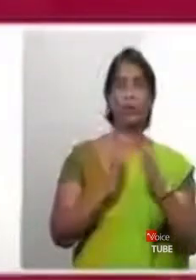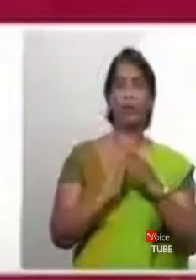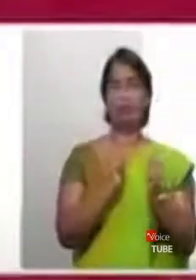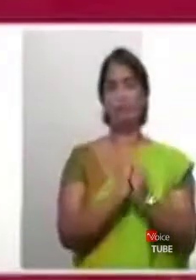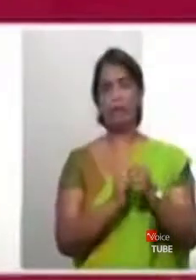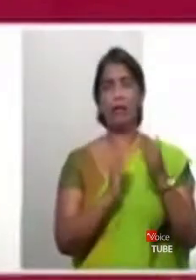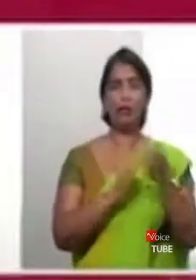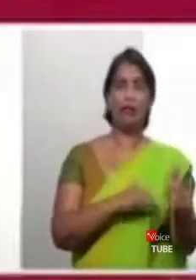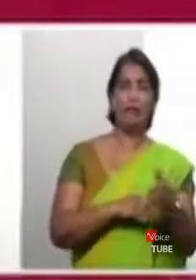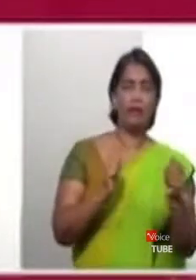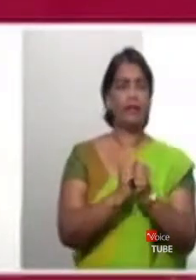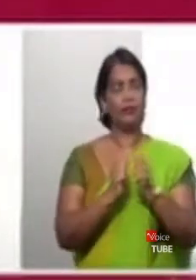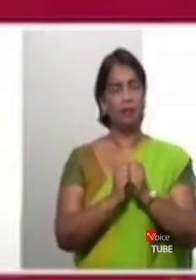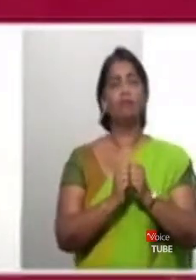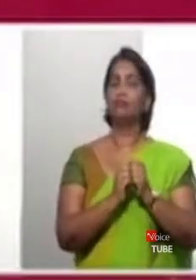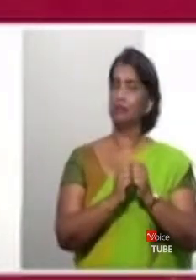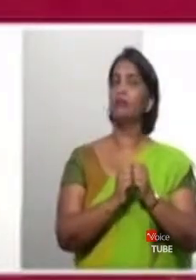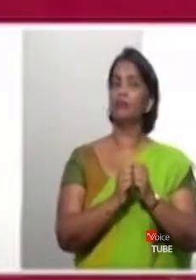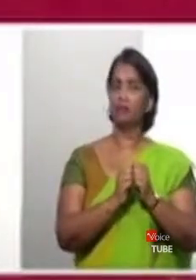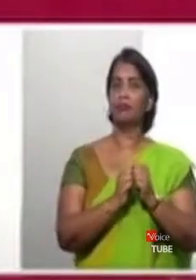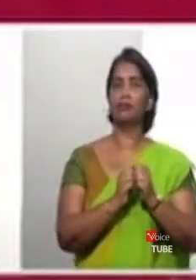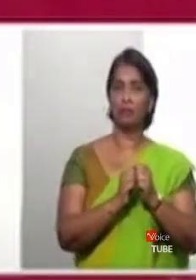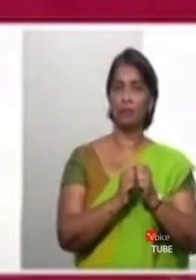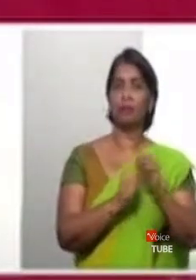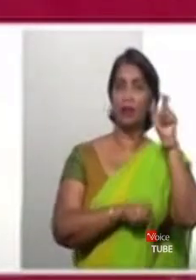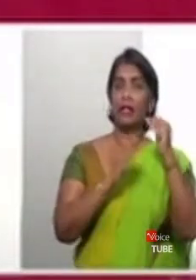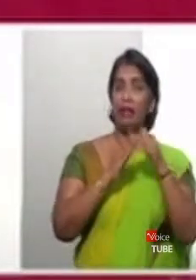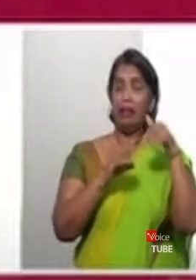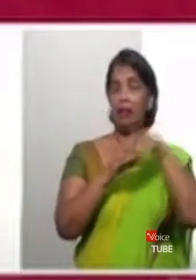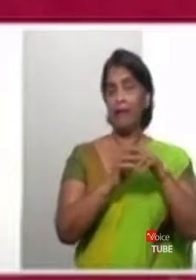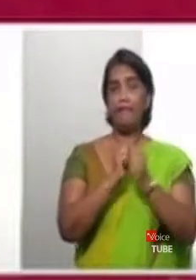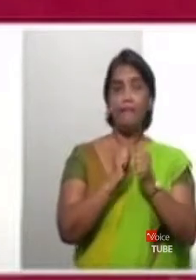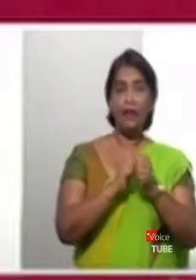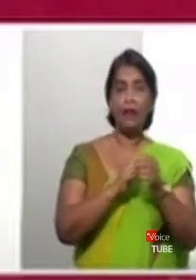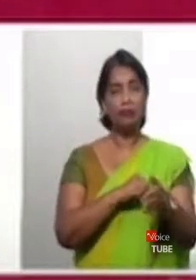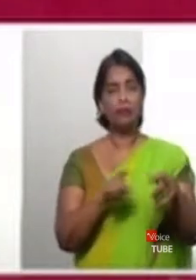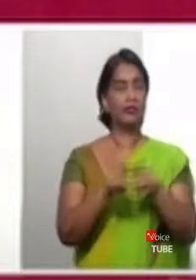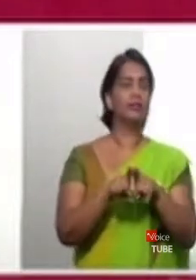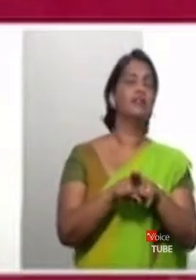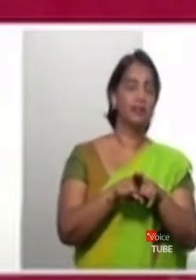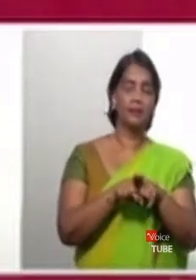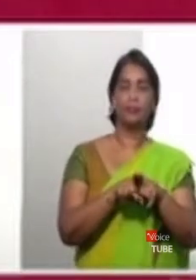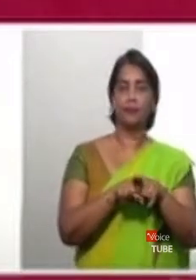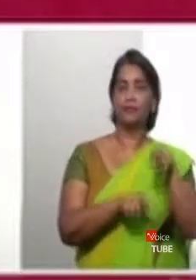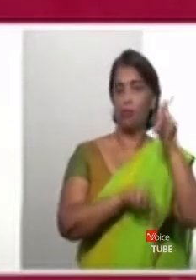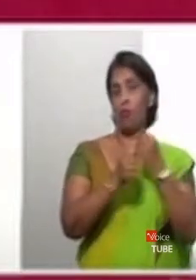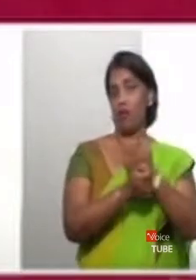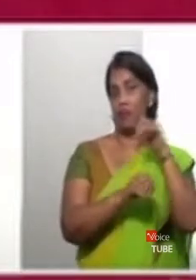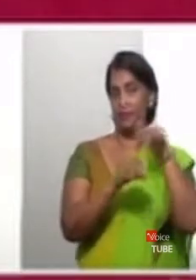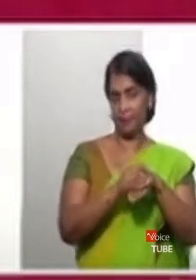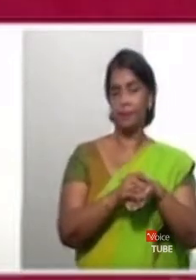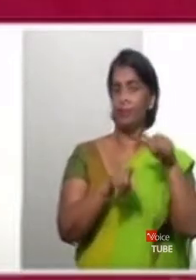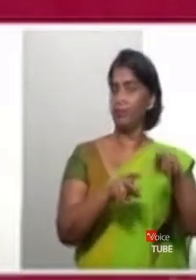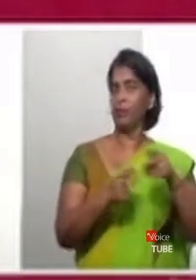ගිහිල්ලා ඒ ගෙවල් වල වැඩ කරන සමහර ගෙදර දොරේ වැඩ කටයුතු වලට පවා සම්බන්ධ වෙන තත්ත්වයක්